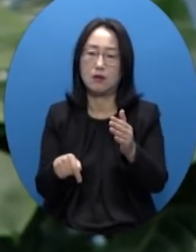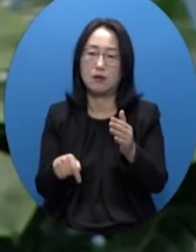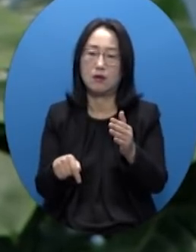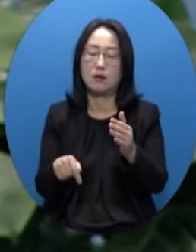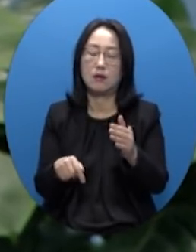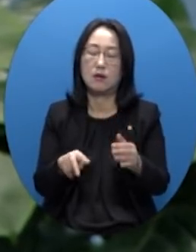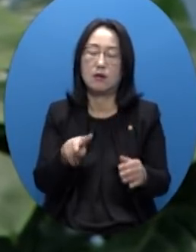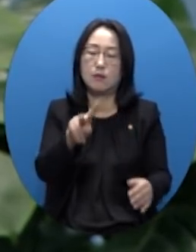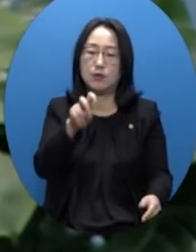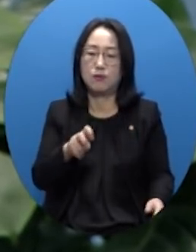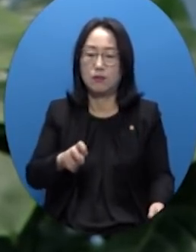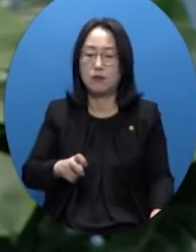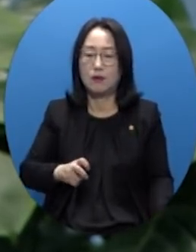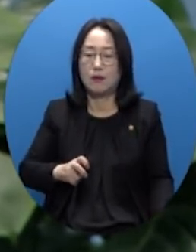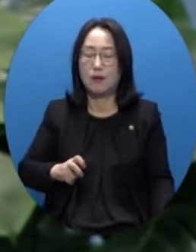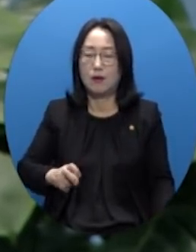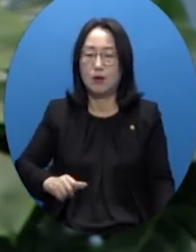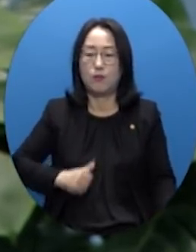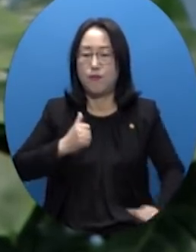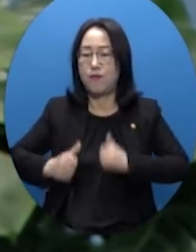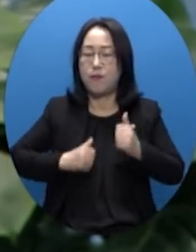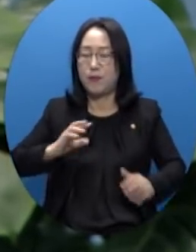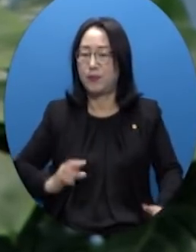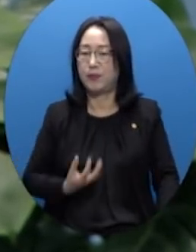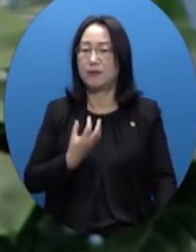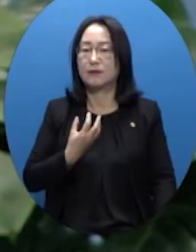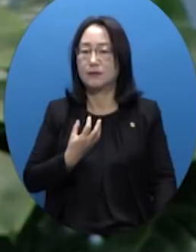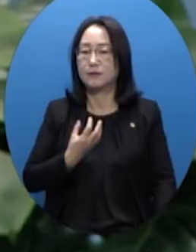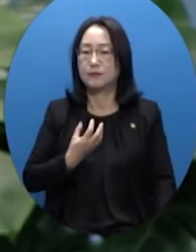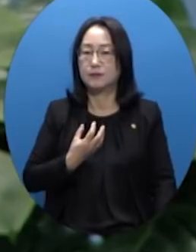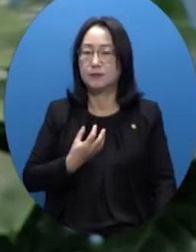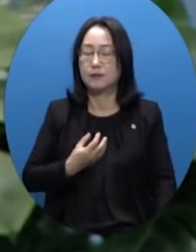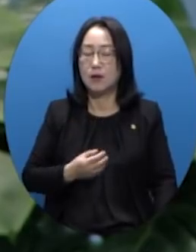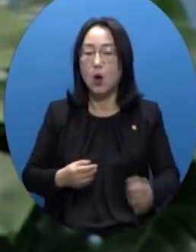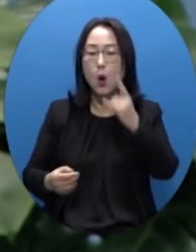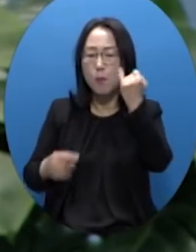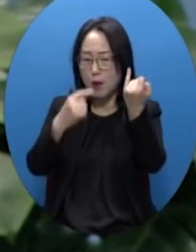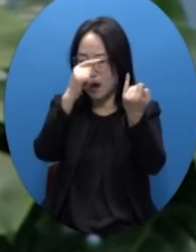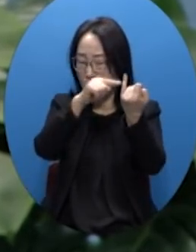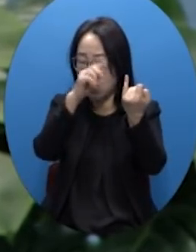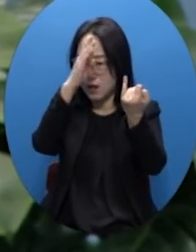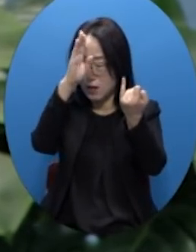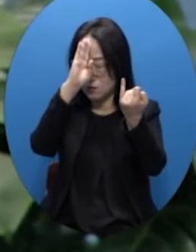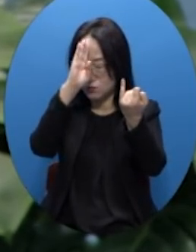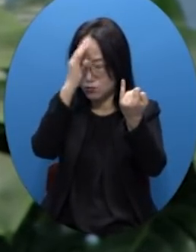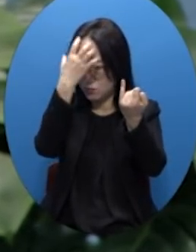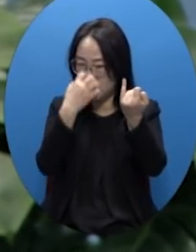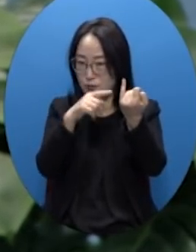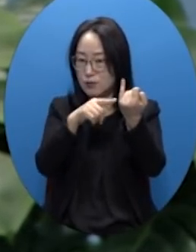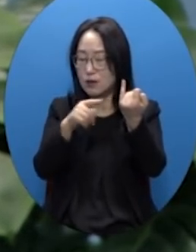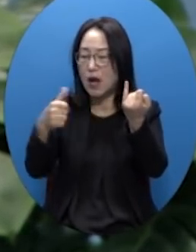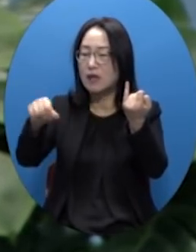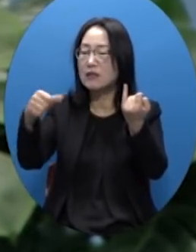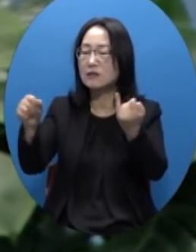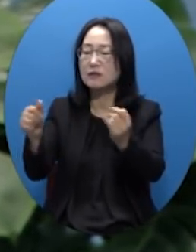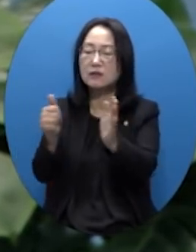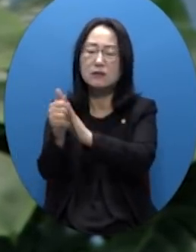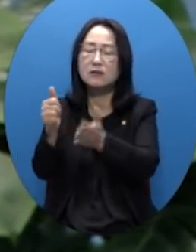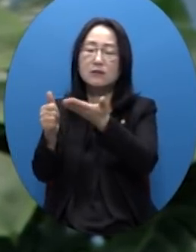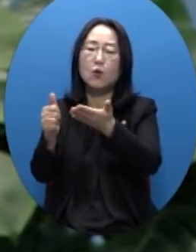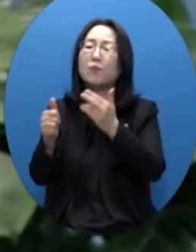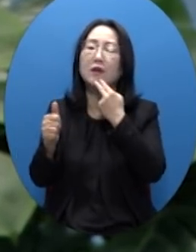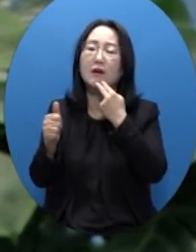미움과 분노의 독이 들어 오기 시작했습니다 어머니가 우울증에 걸렸고 자 지금 돌 보지도 않았습니다 그래서